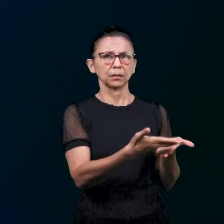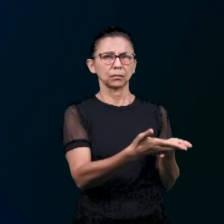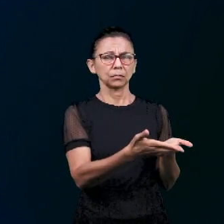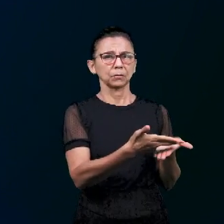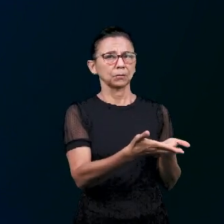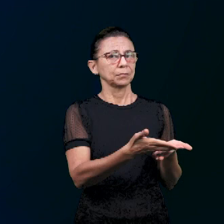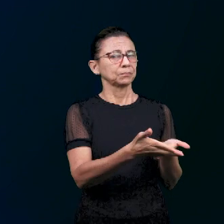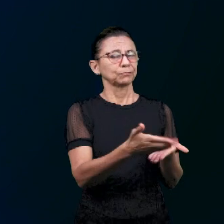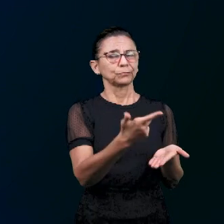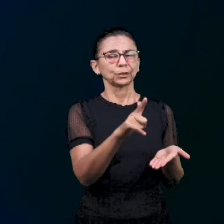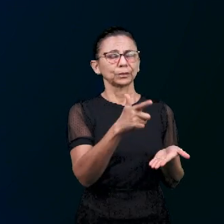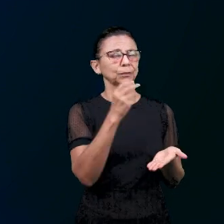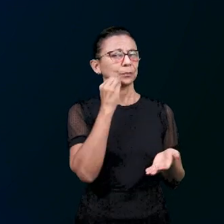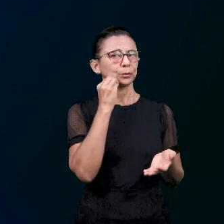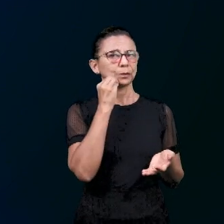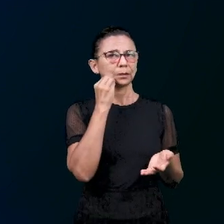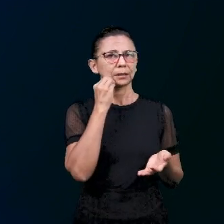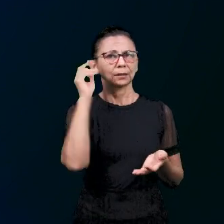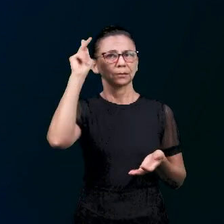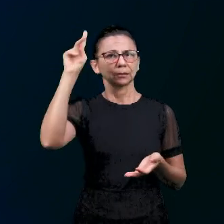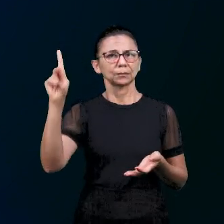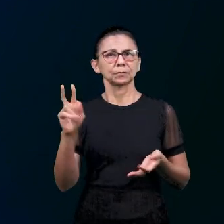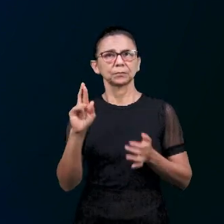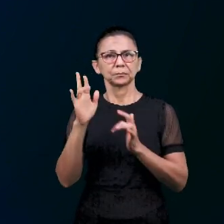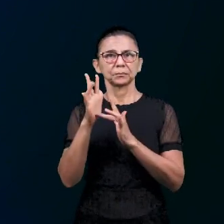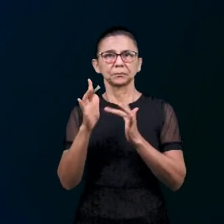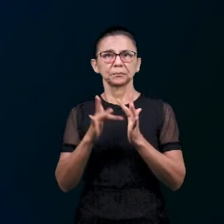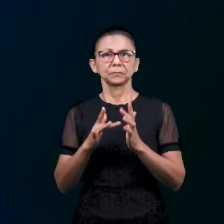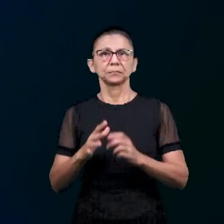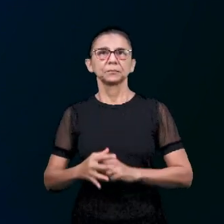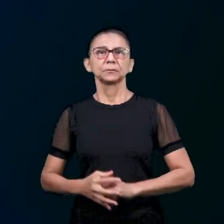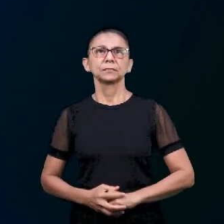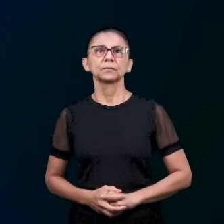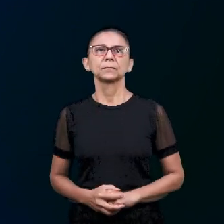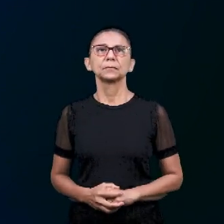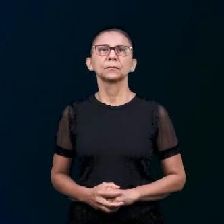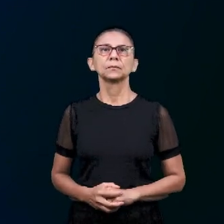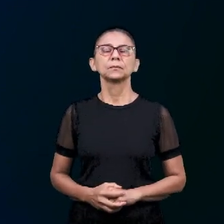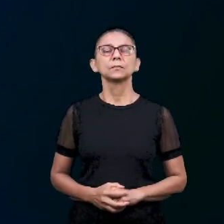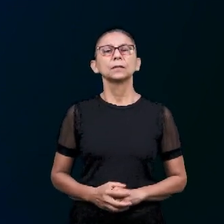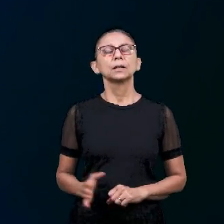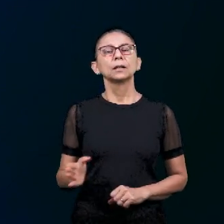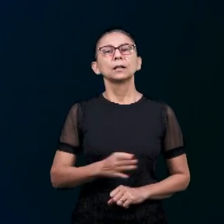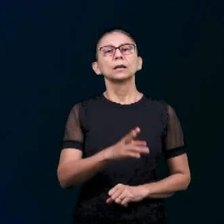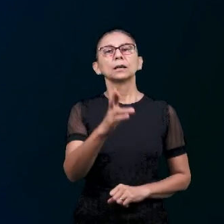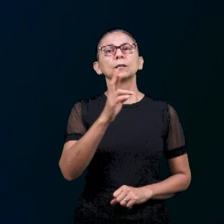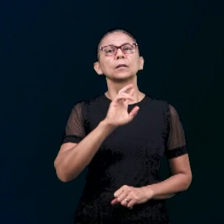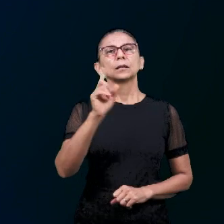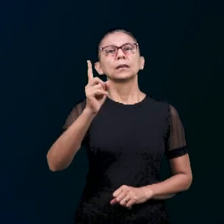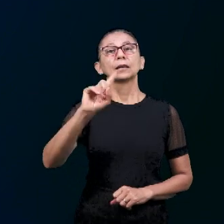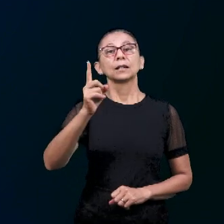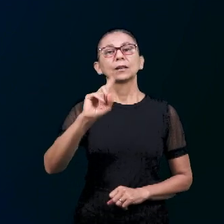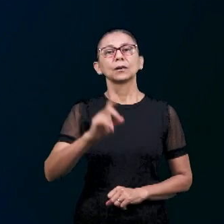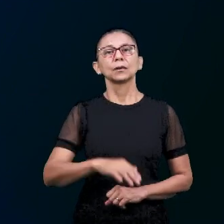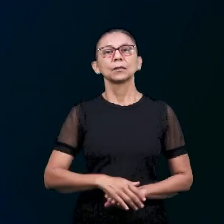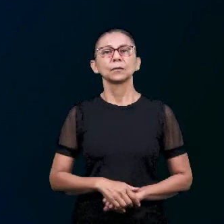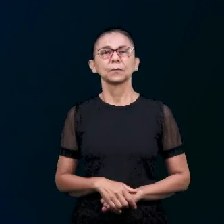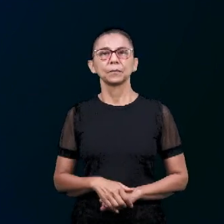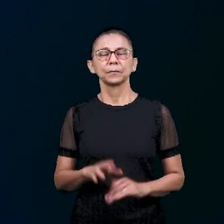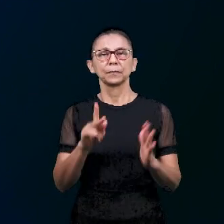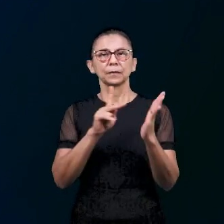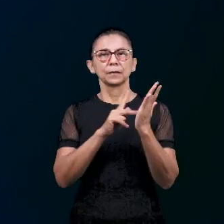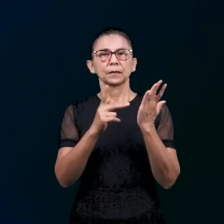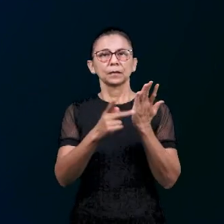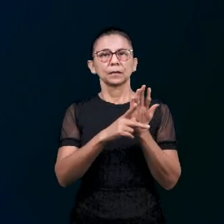autre opportunité. Là, tous l'appellent Seigneur. La réponse est non. Comme exemple, nous pouvons citer la parabole des 10 vierges